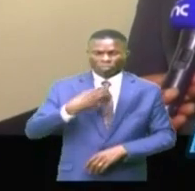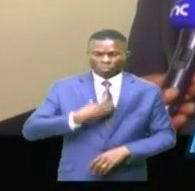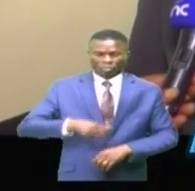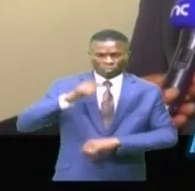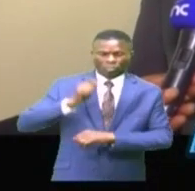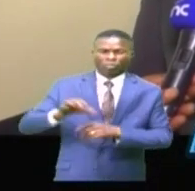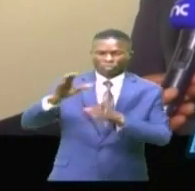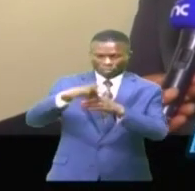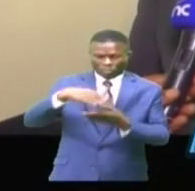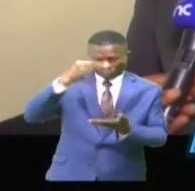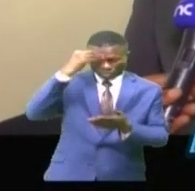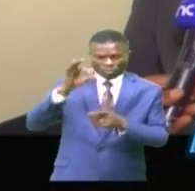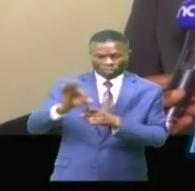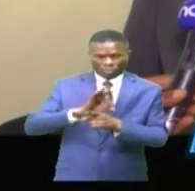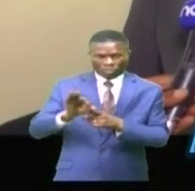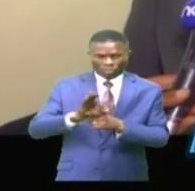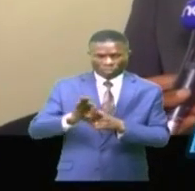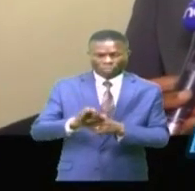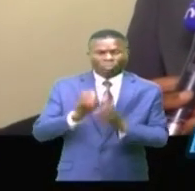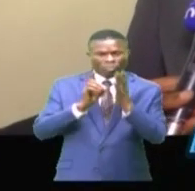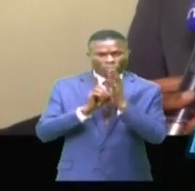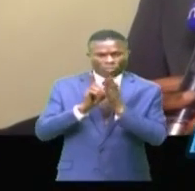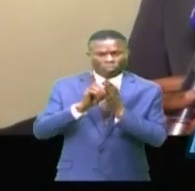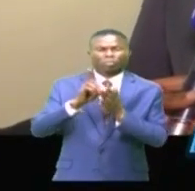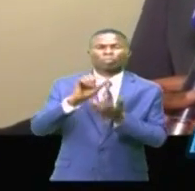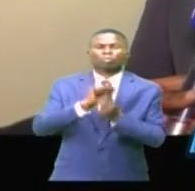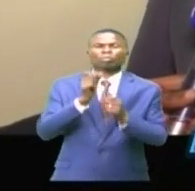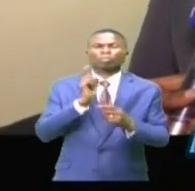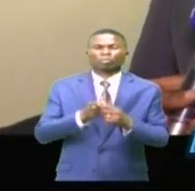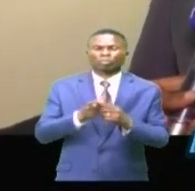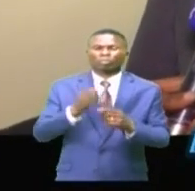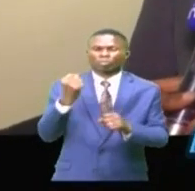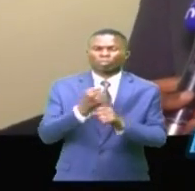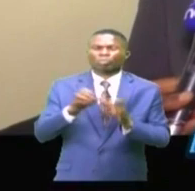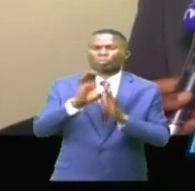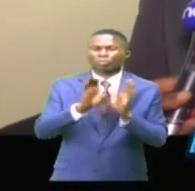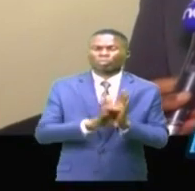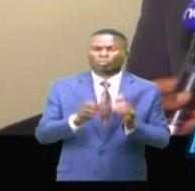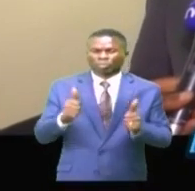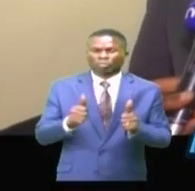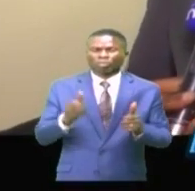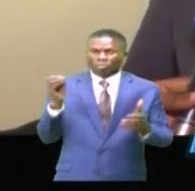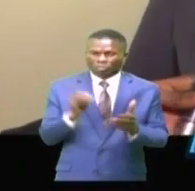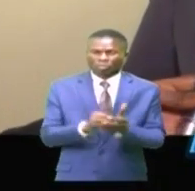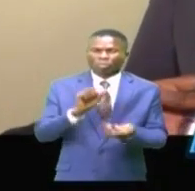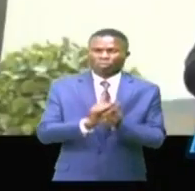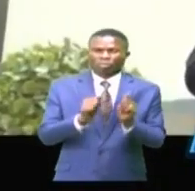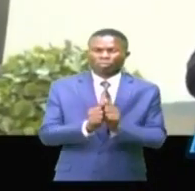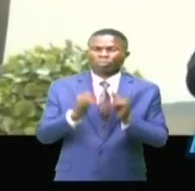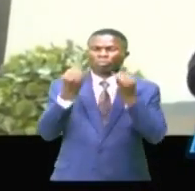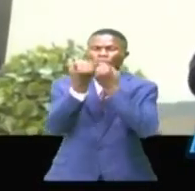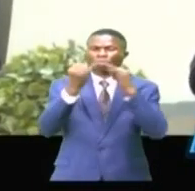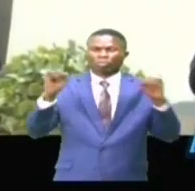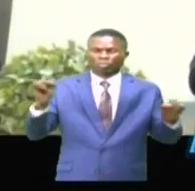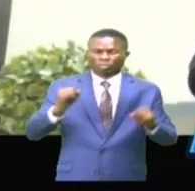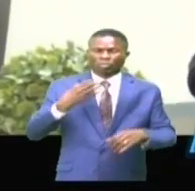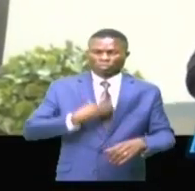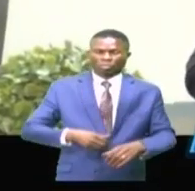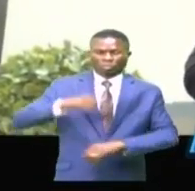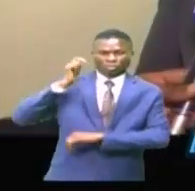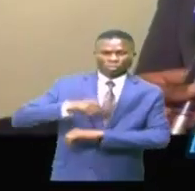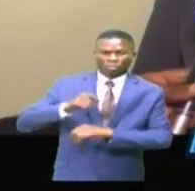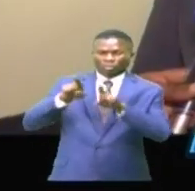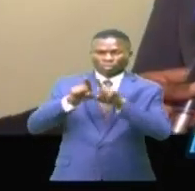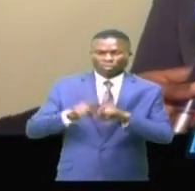les former il faut permettre qu'il développe leurs activités dans de bonnes conditions et puis il y a l'aspect indépendance des magistrats mais aussi